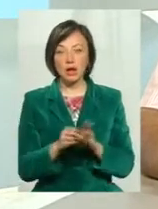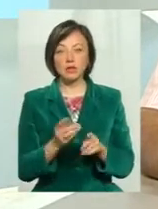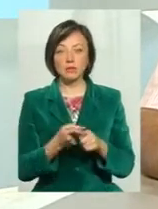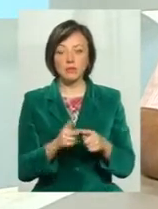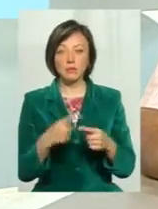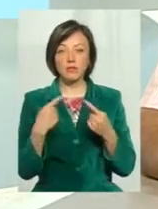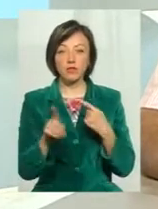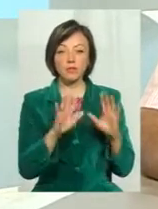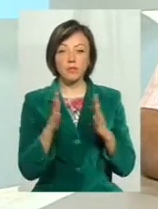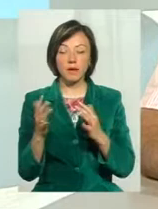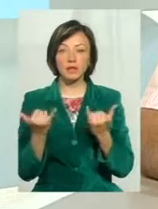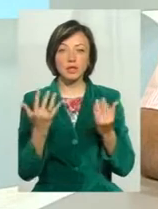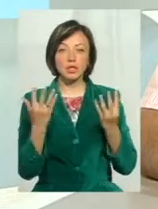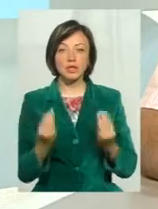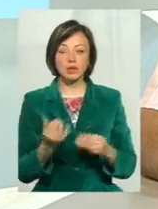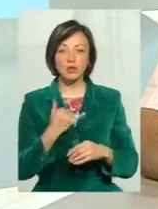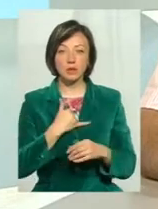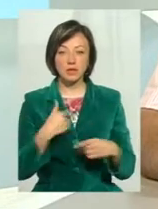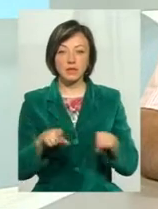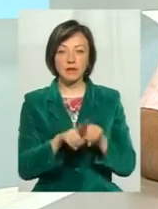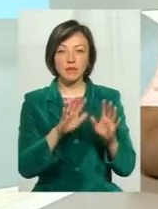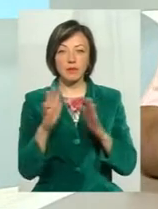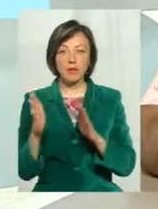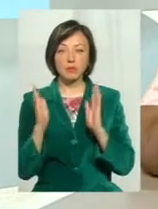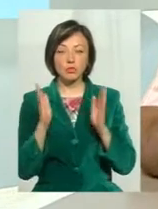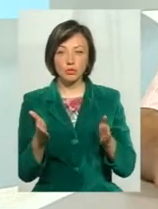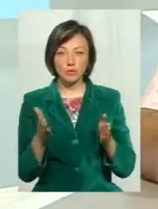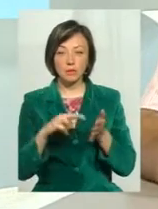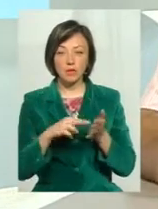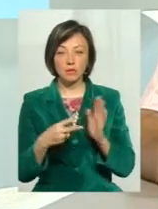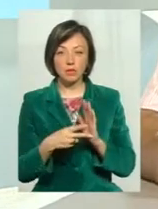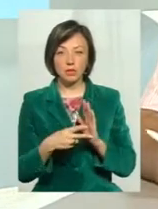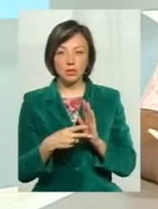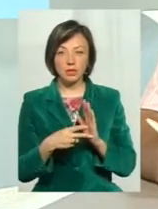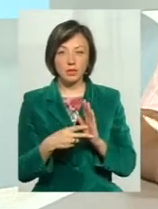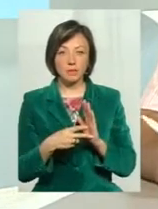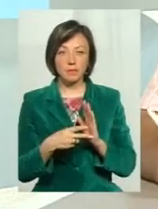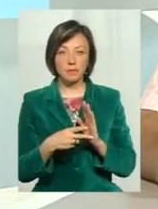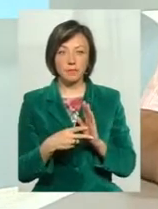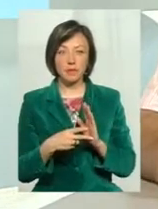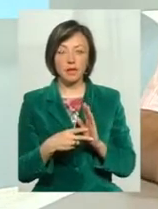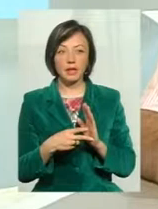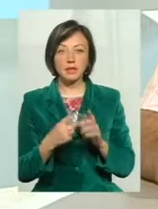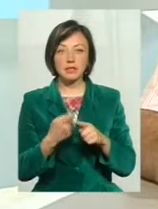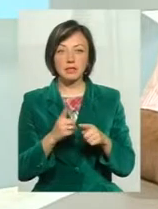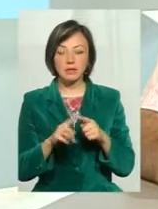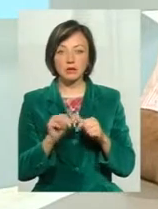інших випадках, а на сьогоднішній день у нас такі випадки будуть, як не передбачені сьогодні в положенні, це, зокрема, те,